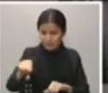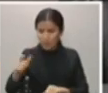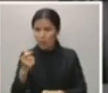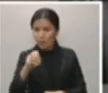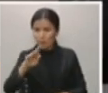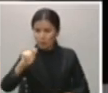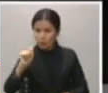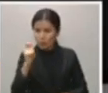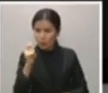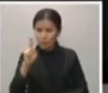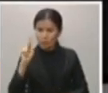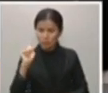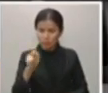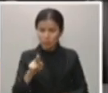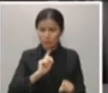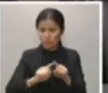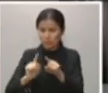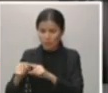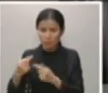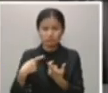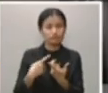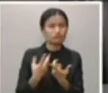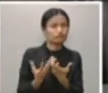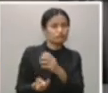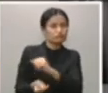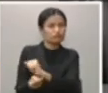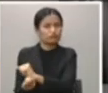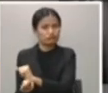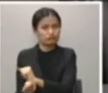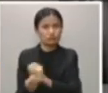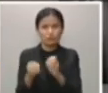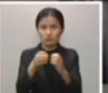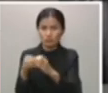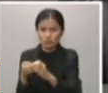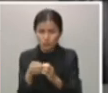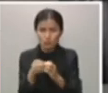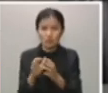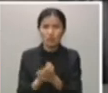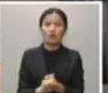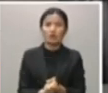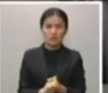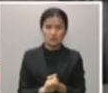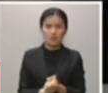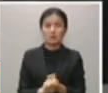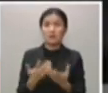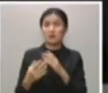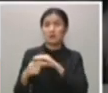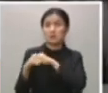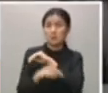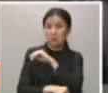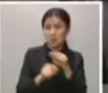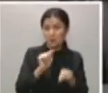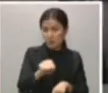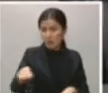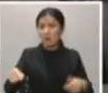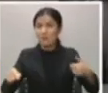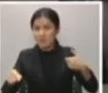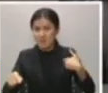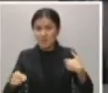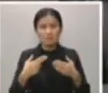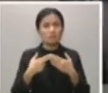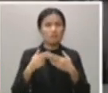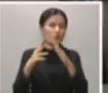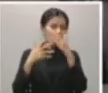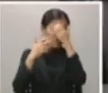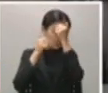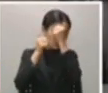ถิ่นเพื่อประโยชน์ของตนเองและพวกพ้องปล่อยปะละเลยให้มีการทุจริตและประพฤติมิชอบในหน่วยงานที่ก